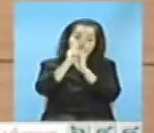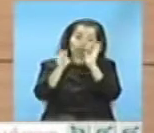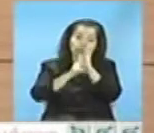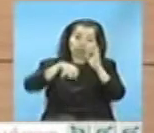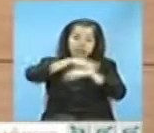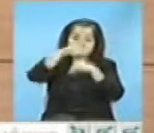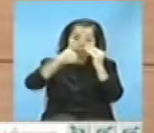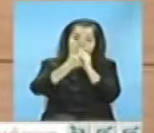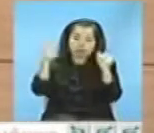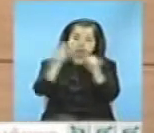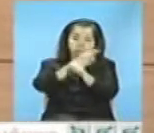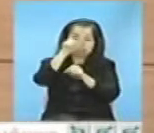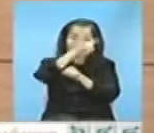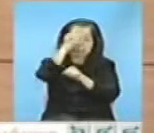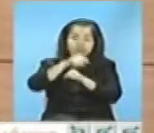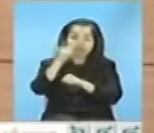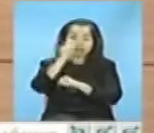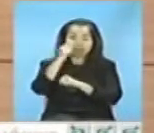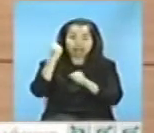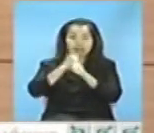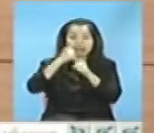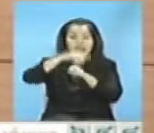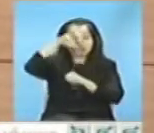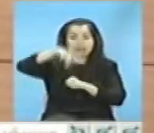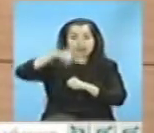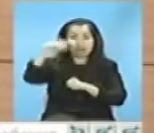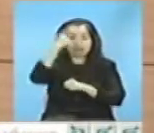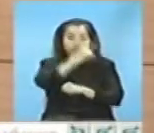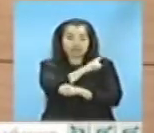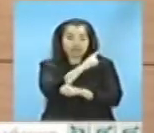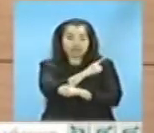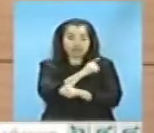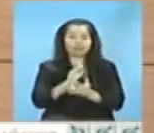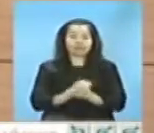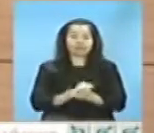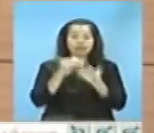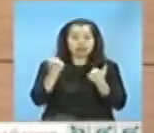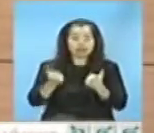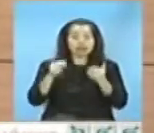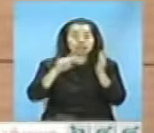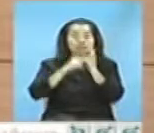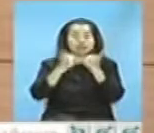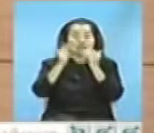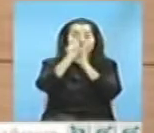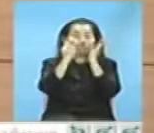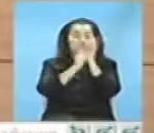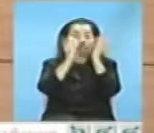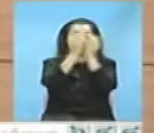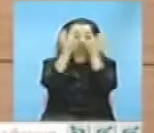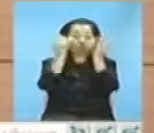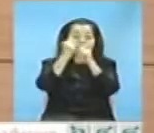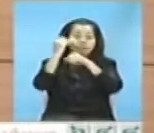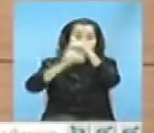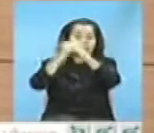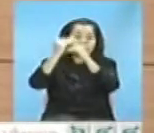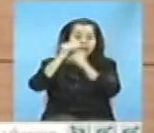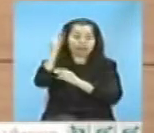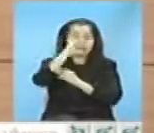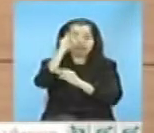พาะฝ่ายบริหารหรือหน่วยงานที่มีหน้าที่รับผิดชอบอันนี้เป็นจุดหนึ่งซึ่งทำให้รัฐธรรมนูญไม่สามารถเดินไปในสิ่ง